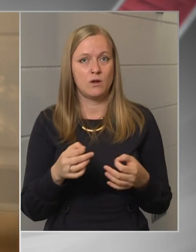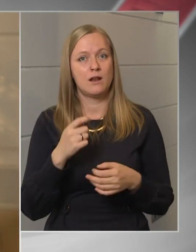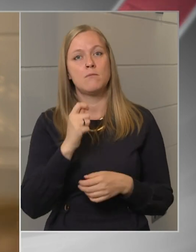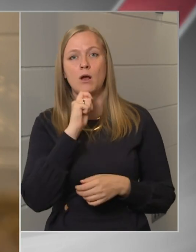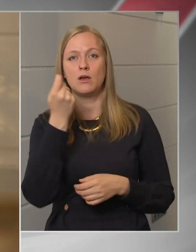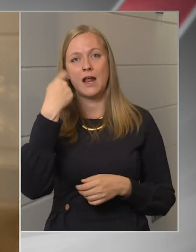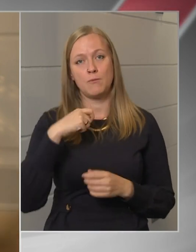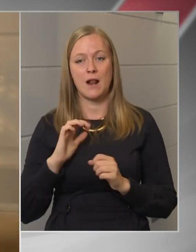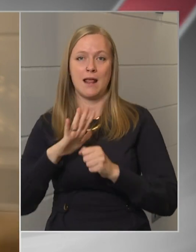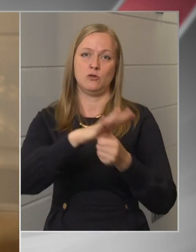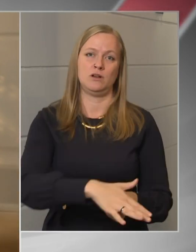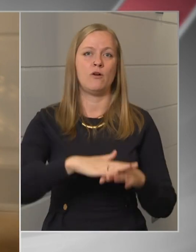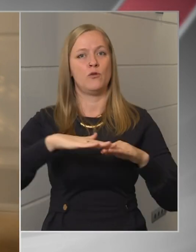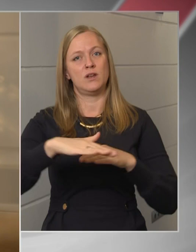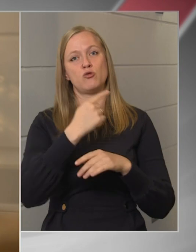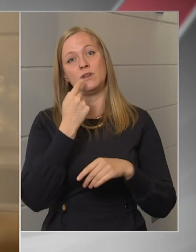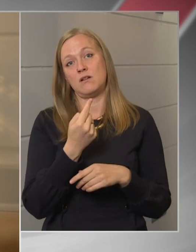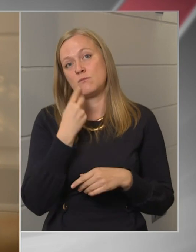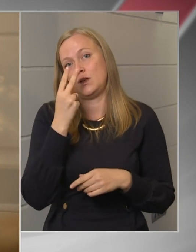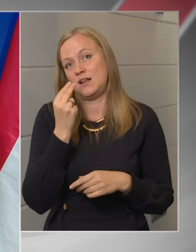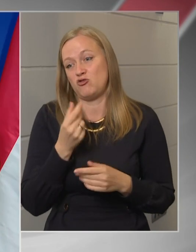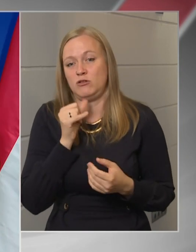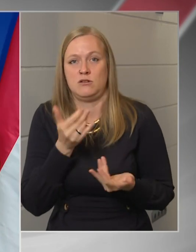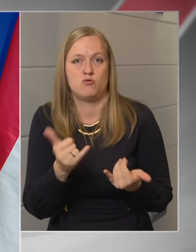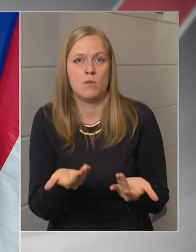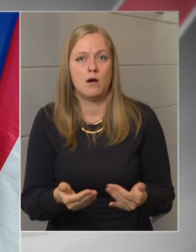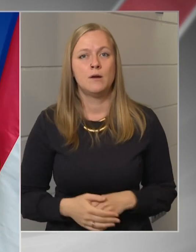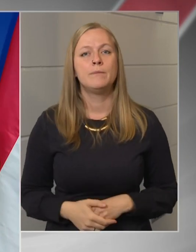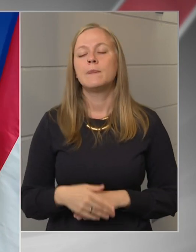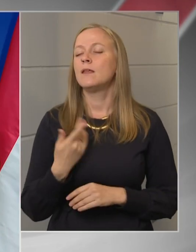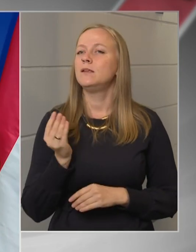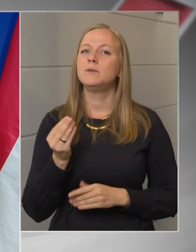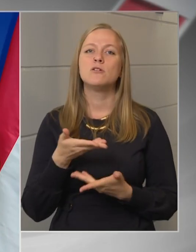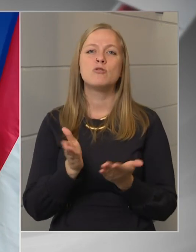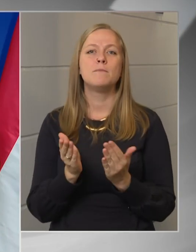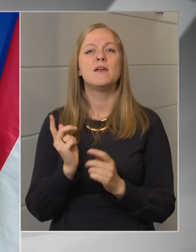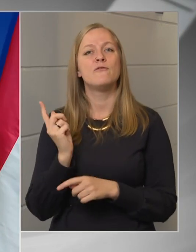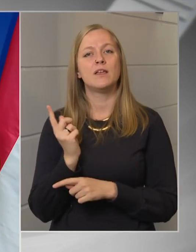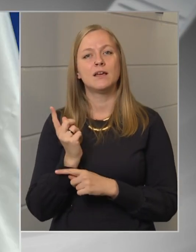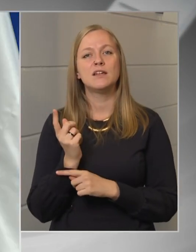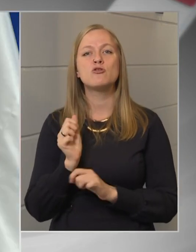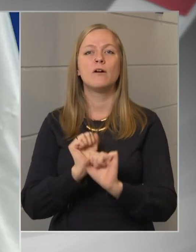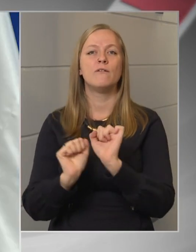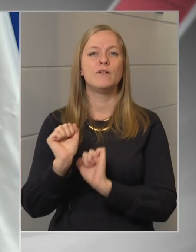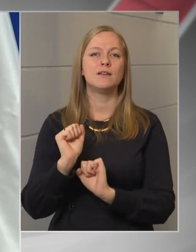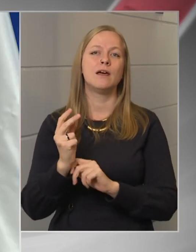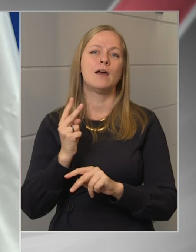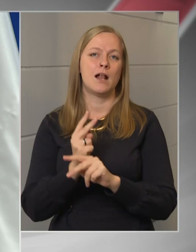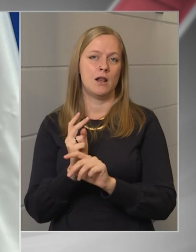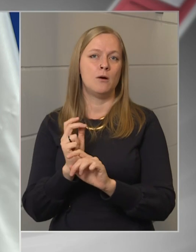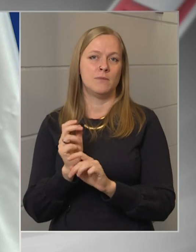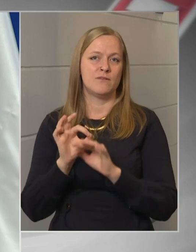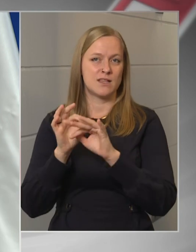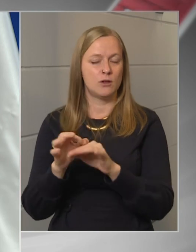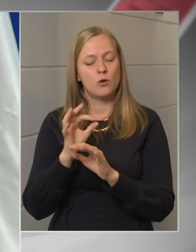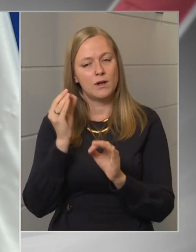földre, majd utána azt mondja erre a rendőrség, hogy nincs ezzel dolog. Hogyha nem jelentett semmilyen fenyegetést a védett állami vezetőre, ha jól értem, akkor itt a török